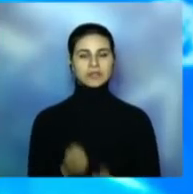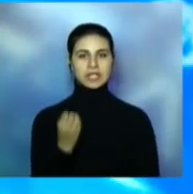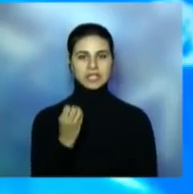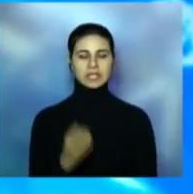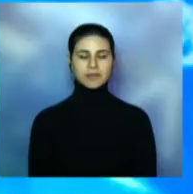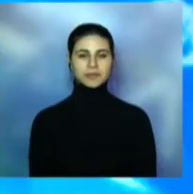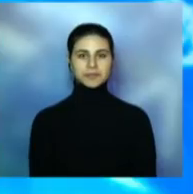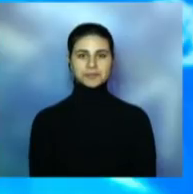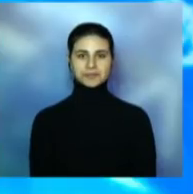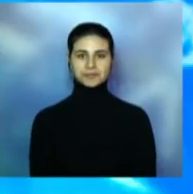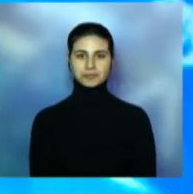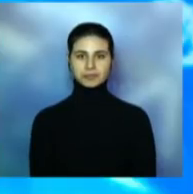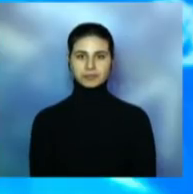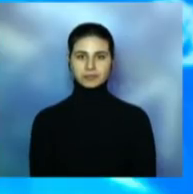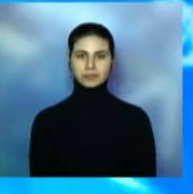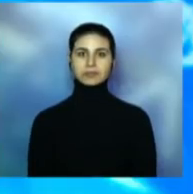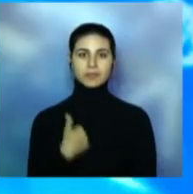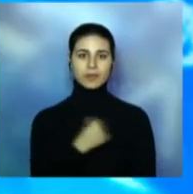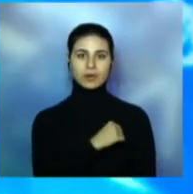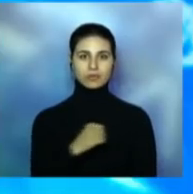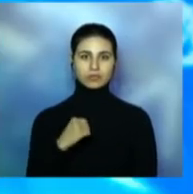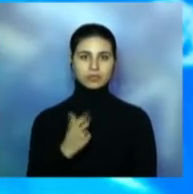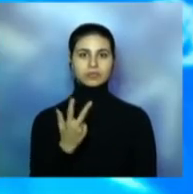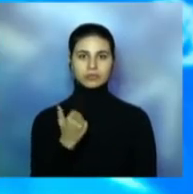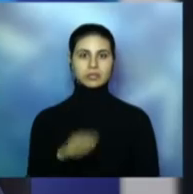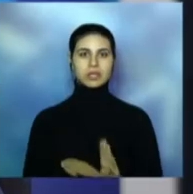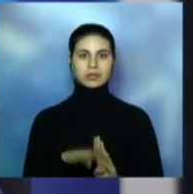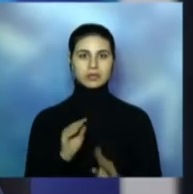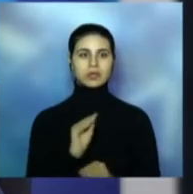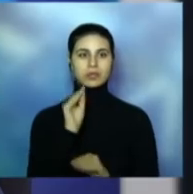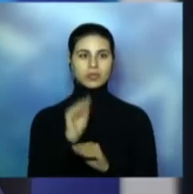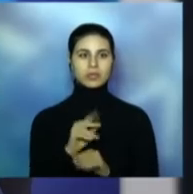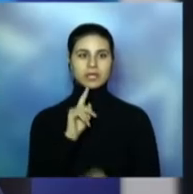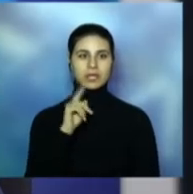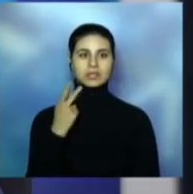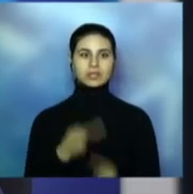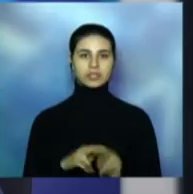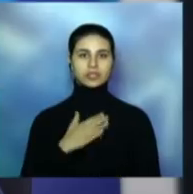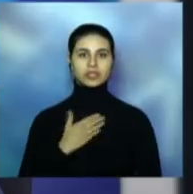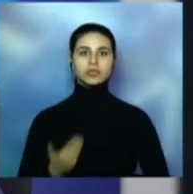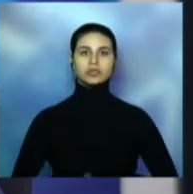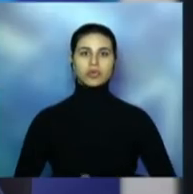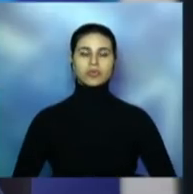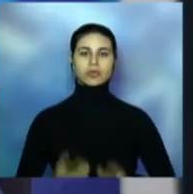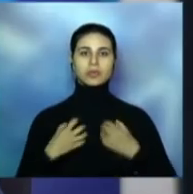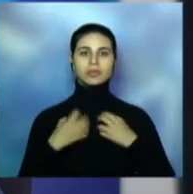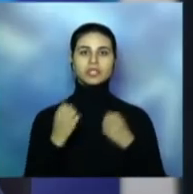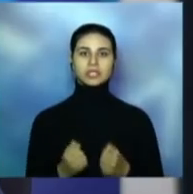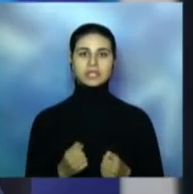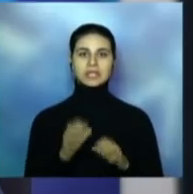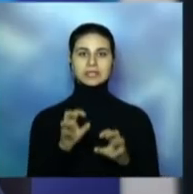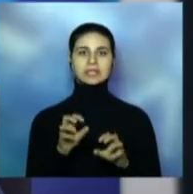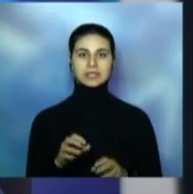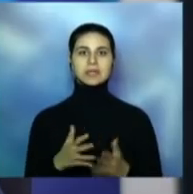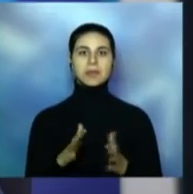კიდევ? ჩემთვის შეფასება, რა თქმა უნდა, გაიზარდა ამ ერთ წლის განმავლობაში. ეს ჩემი ცხოვრების ჯანსაღი წესი უფრო